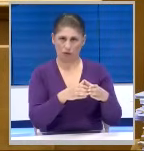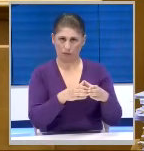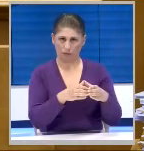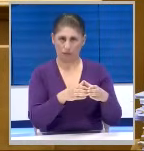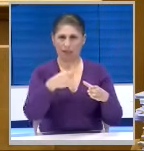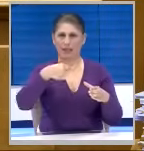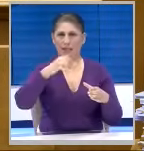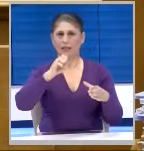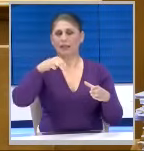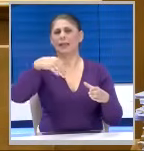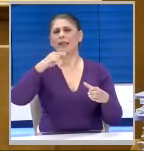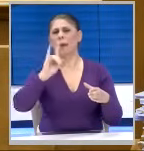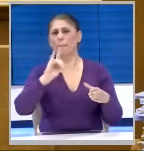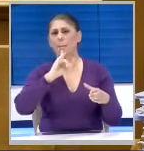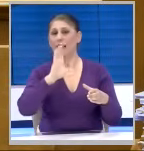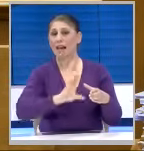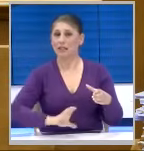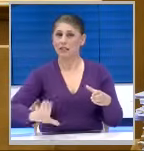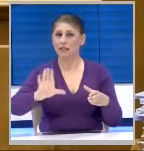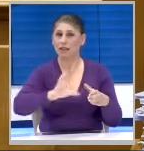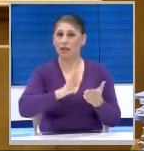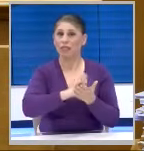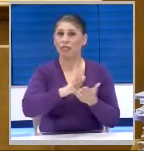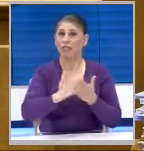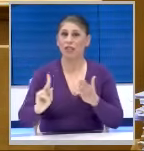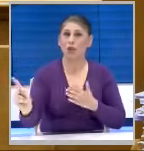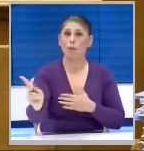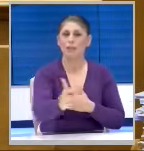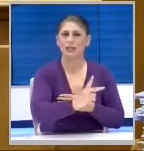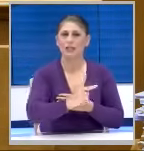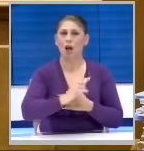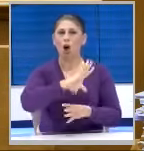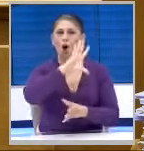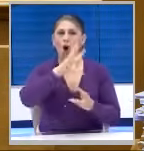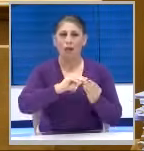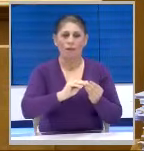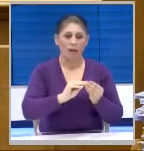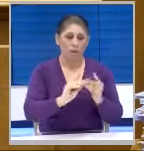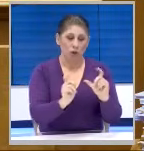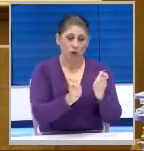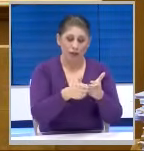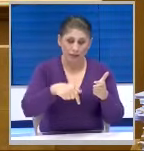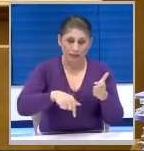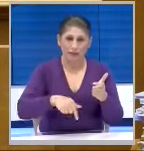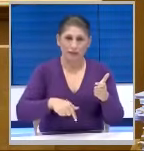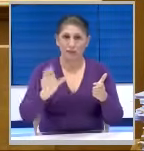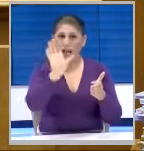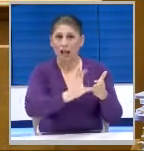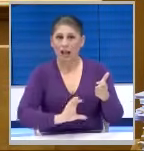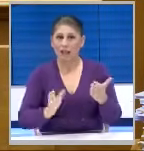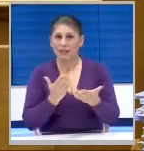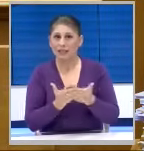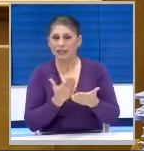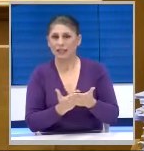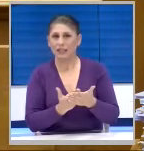τα τέμπη αναζητήστε τα δημοσιεύστε τα όλα αυτά που οι συγγενείς σήμερα αναζητούν ως στοιχεία